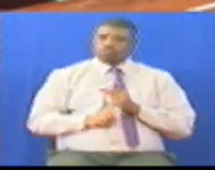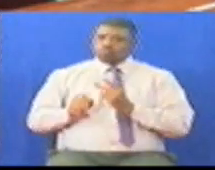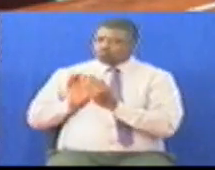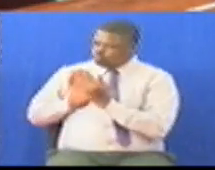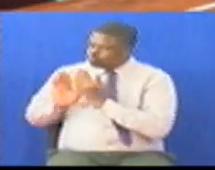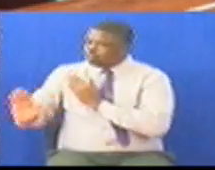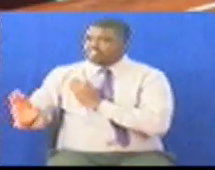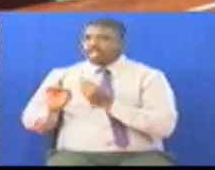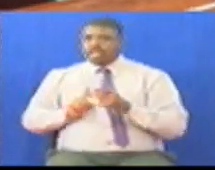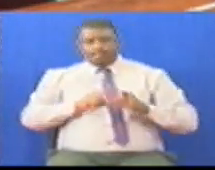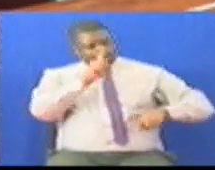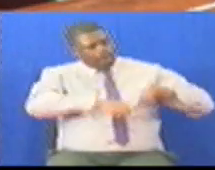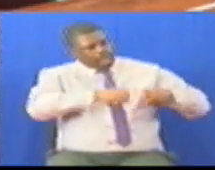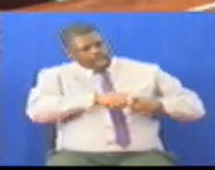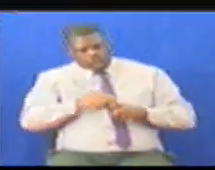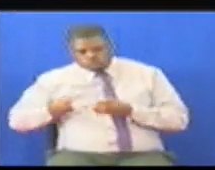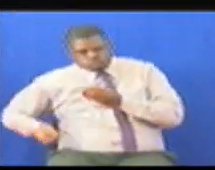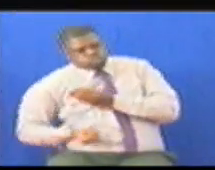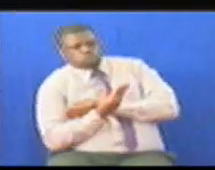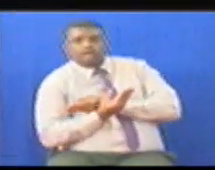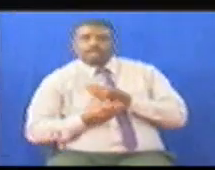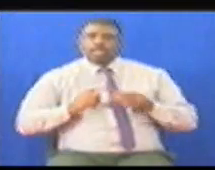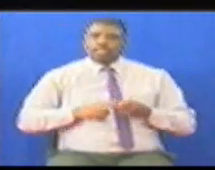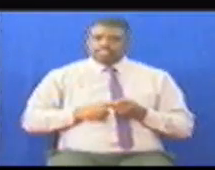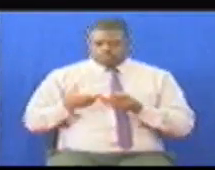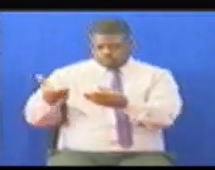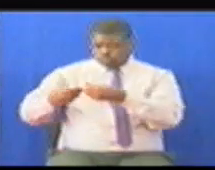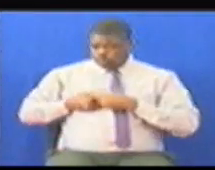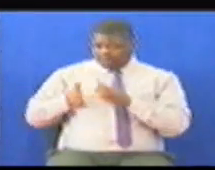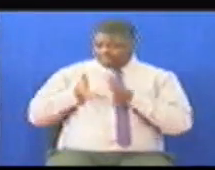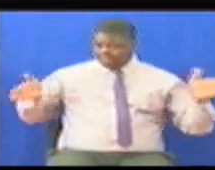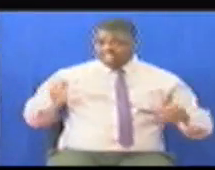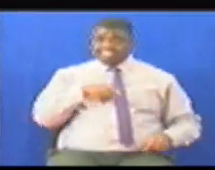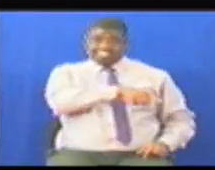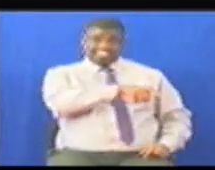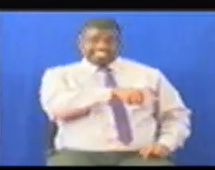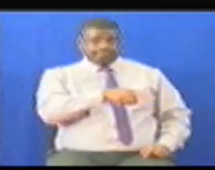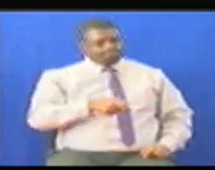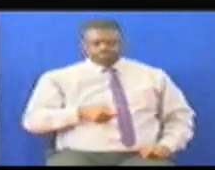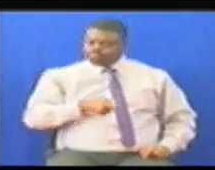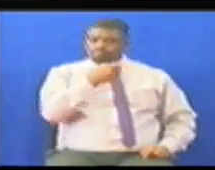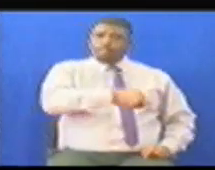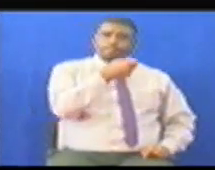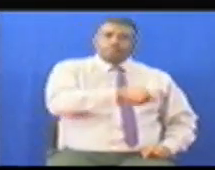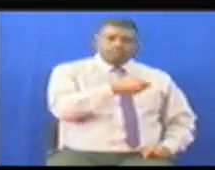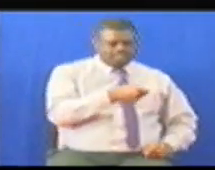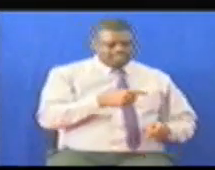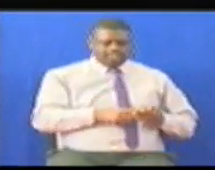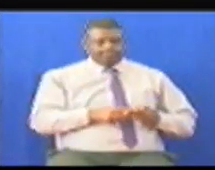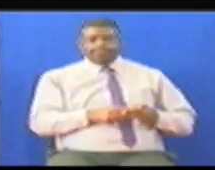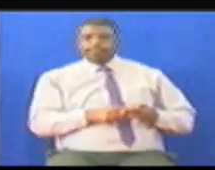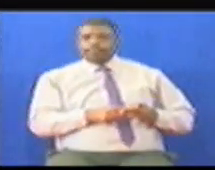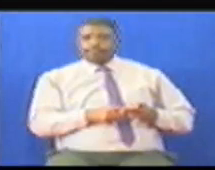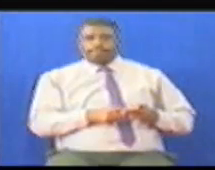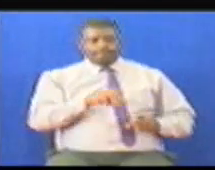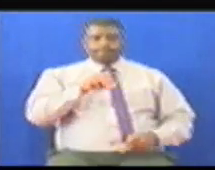na kupambana na rushwa. Nataka nichukue nafasi hii kumpongeza sana Brigedia Jenerali